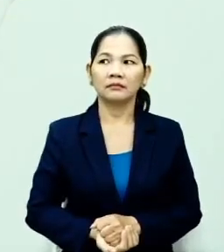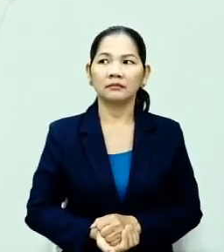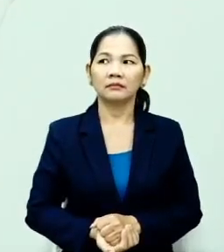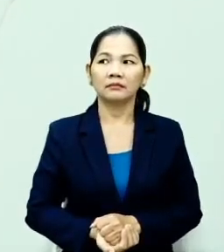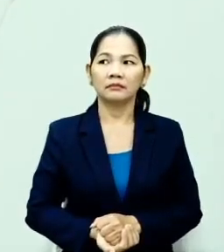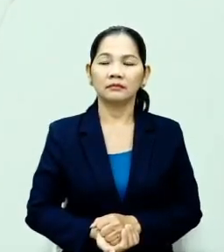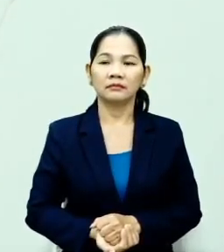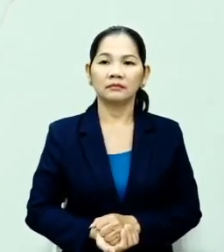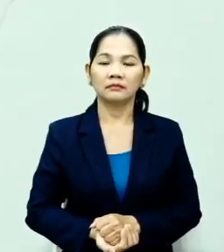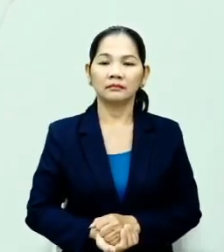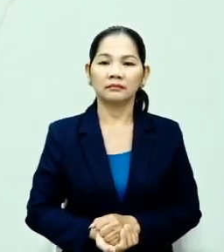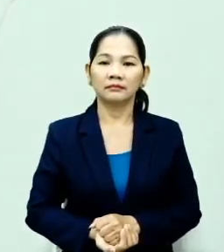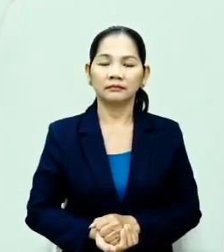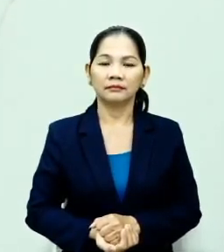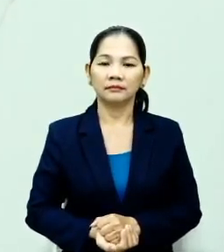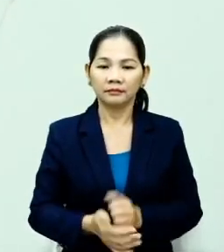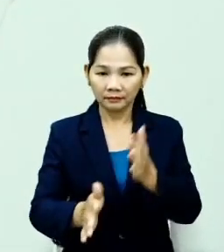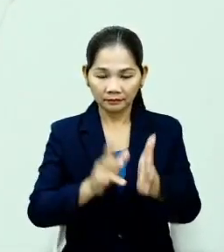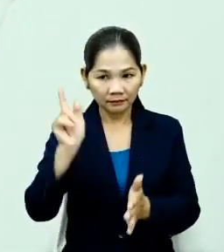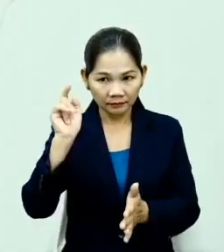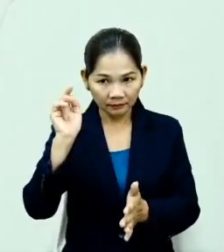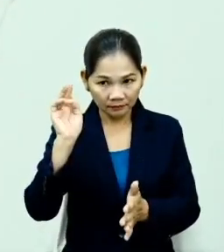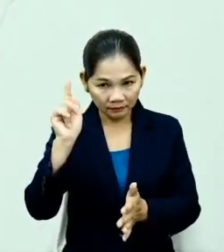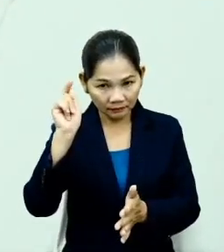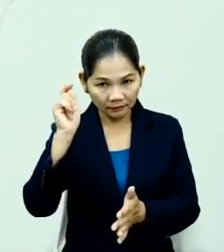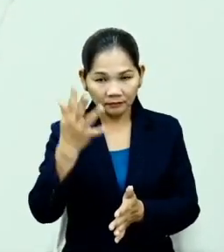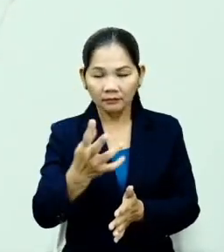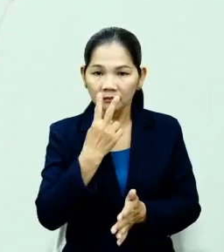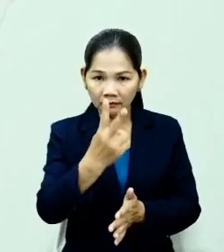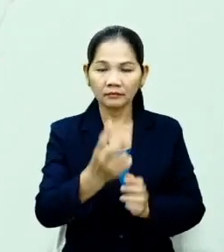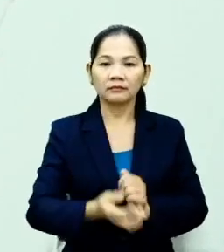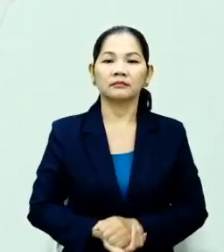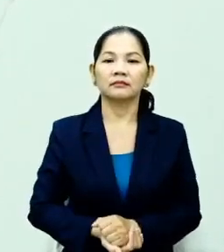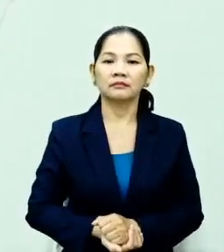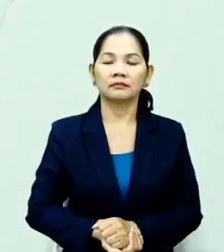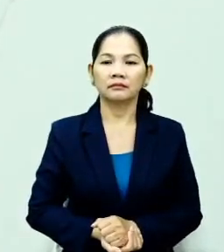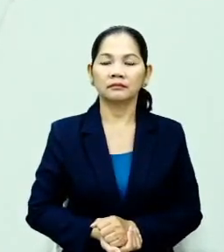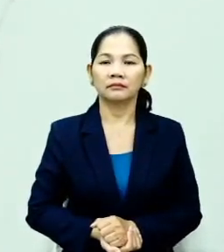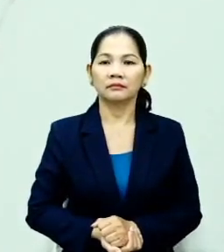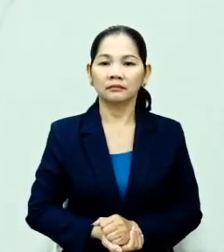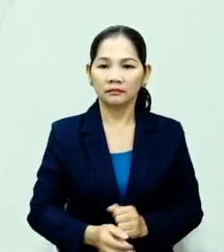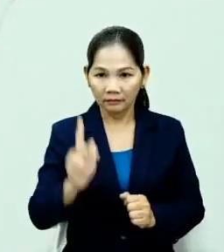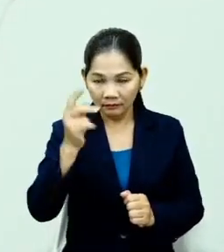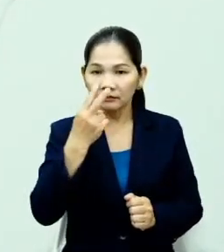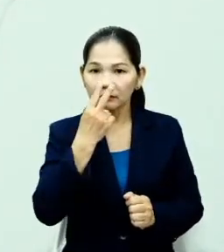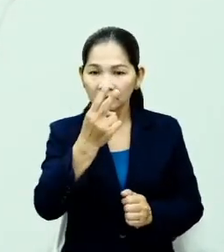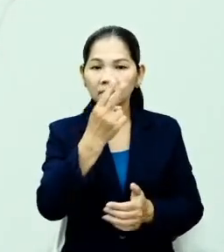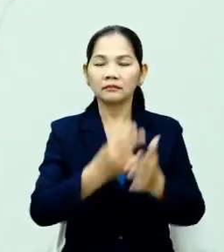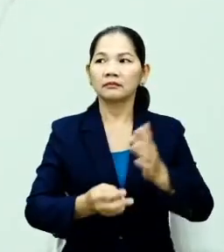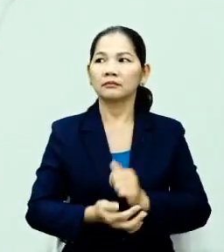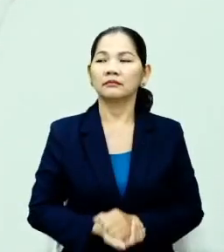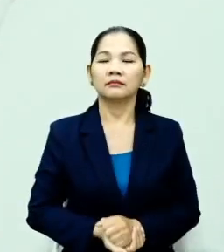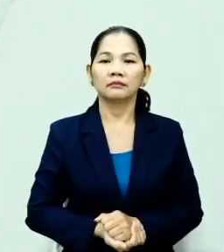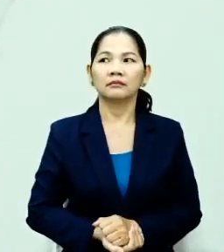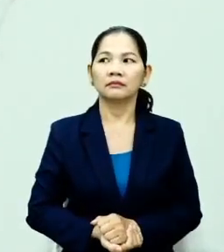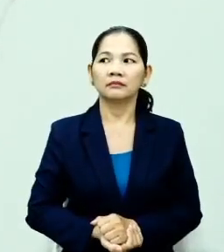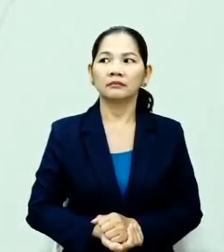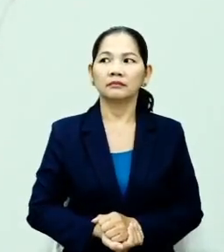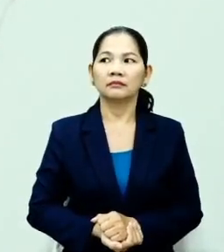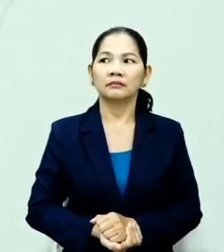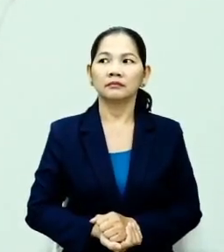con. Chà, à lát nhạc rố miên rụp mùi tín. Chà, là con chà mơ ta chưa rụp ở vậy con. Chà, là con chà mơ tặng ạc